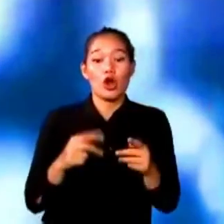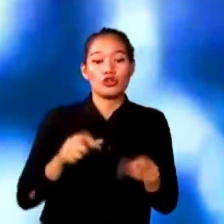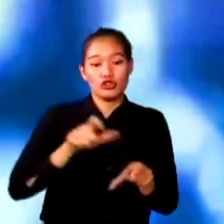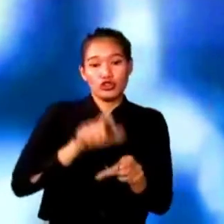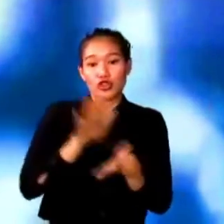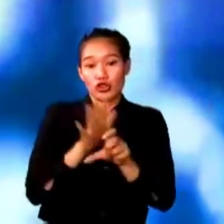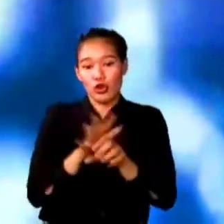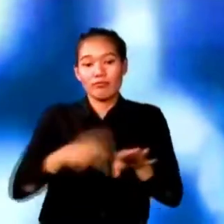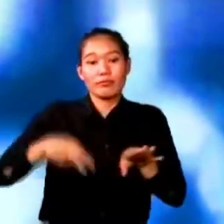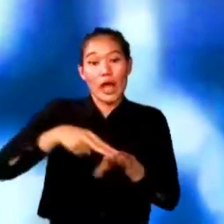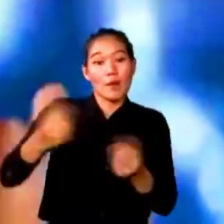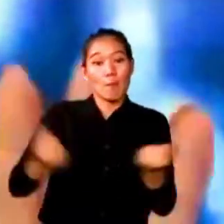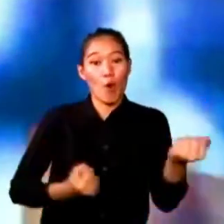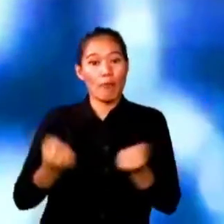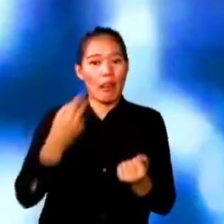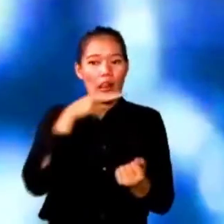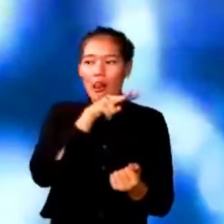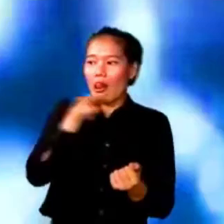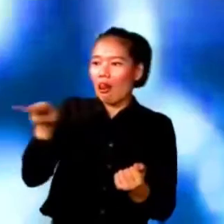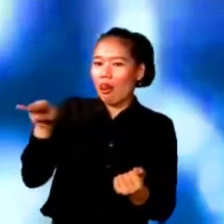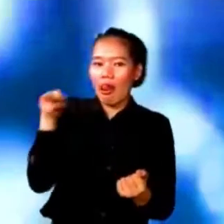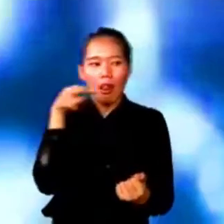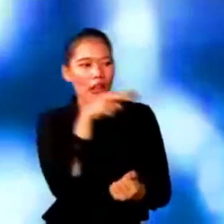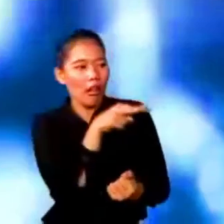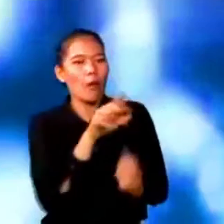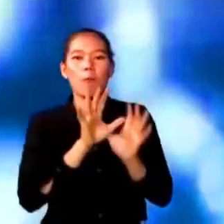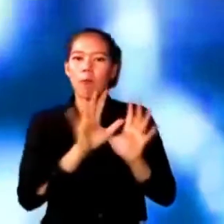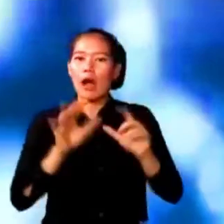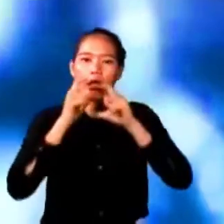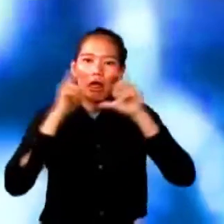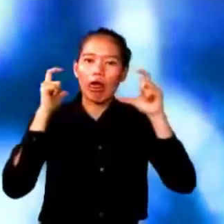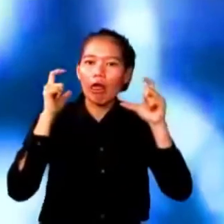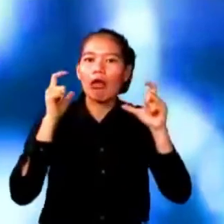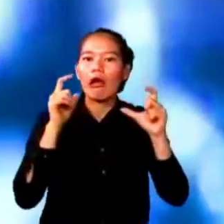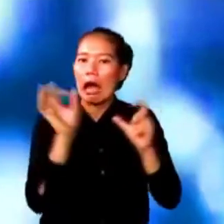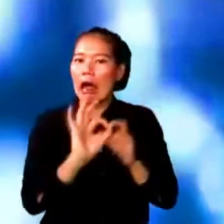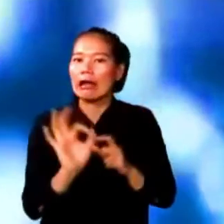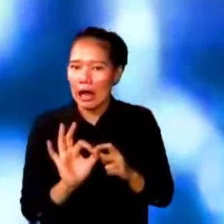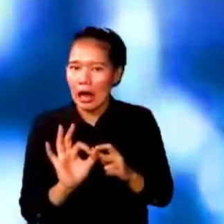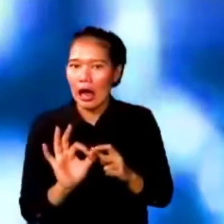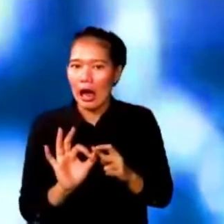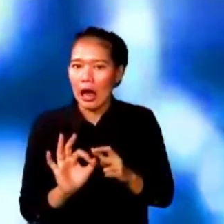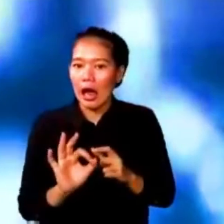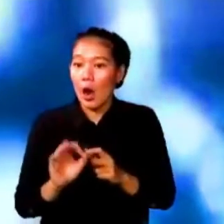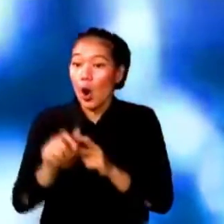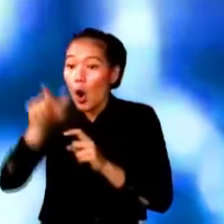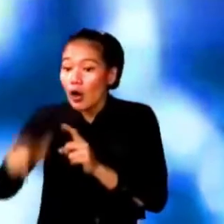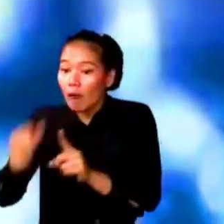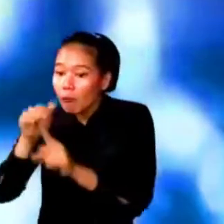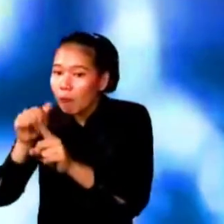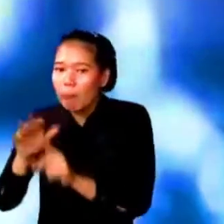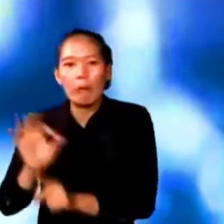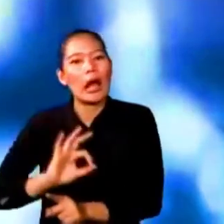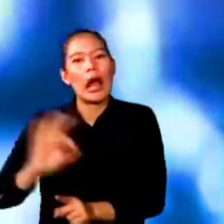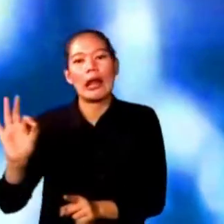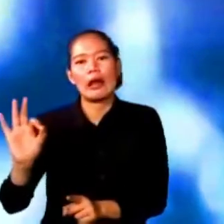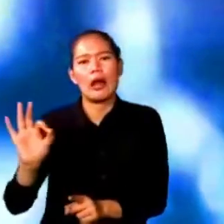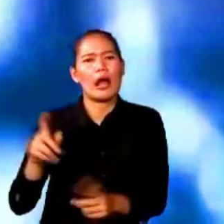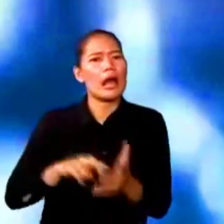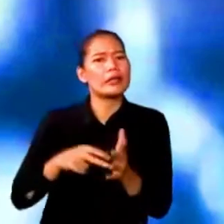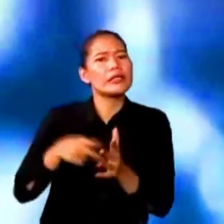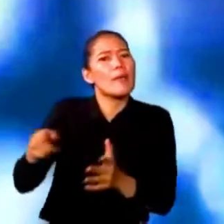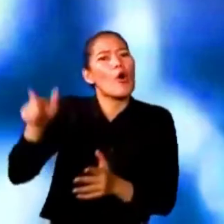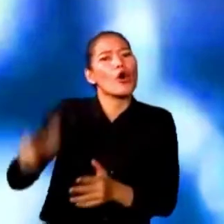dalam mobil kita lihat kiri-kanan banyak sekali yang belum pakai masker dan tidak ada tindakan dari sekitarnya jadi Artinya mereka